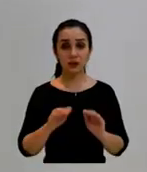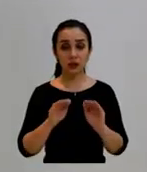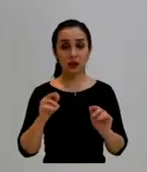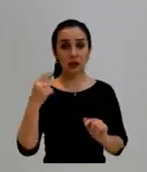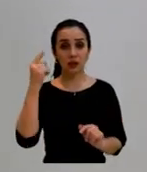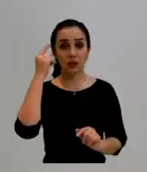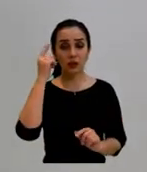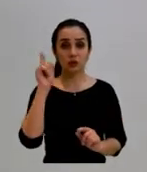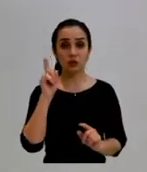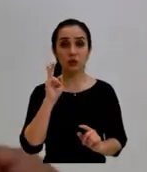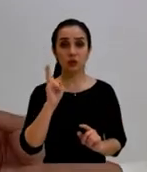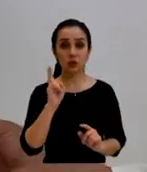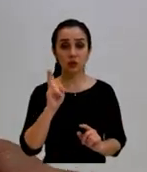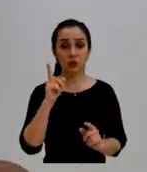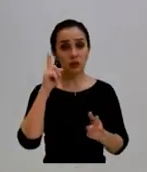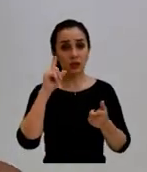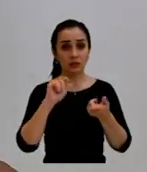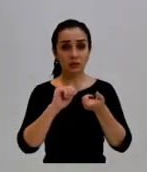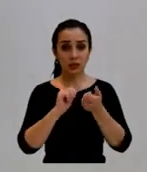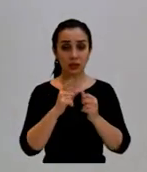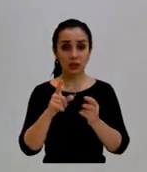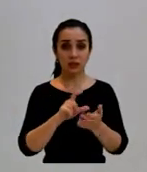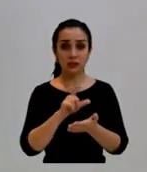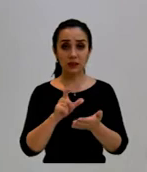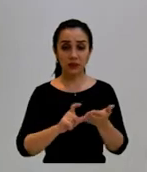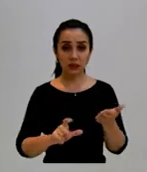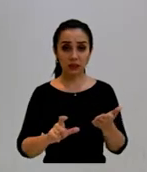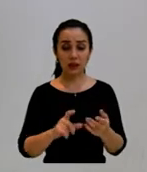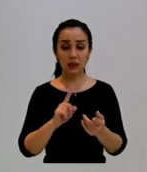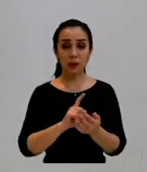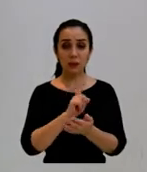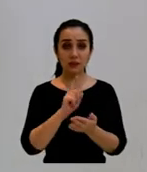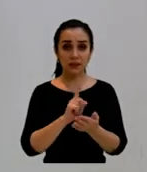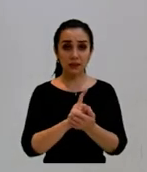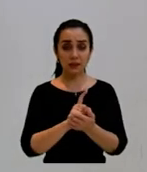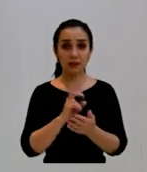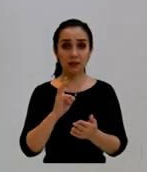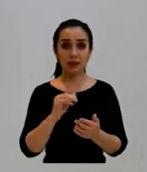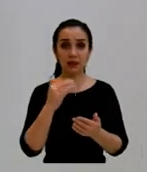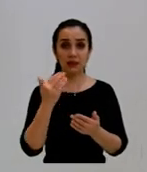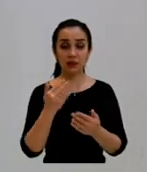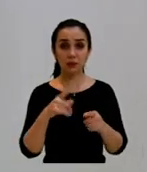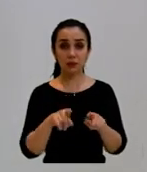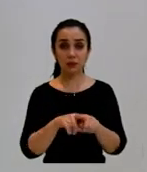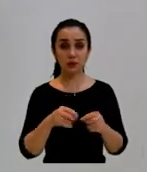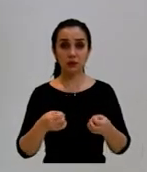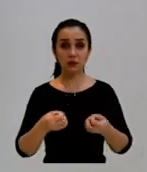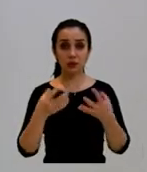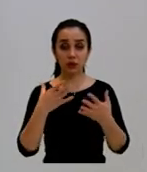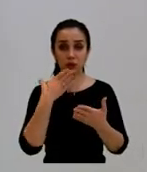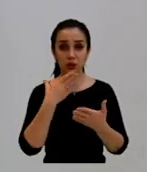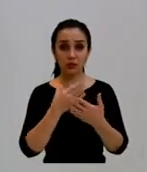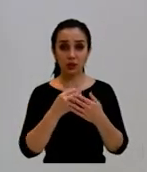я надеюсь, что вот кто выучит это стихотворение, обязательно над ним зажжется